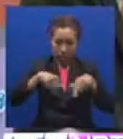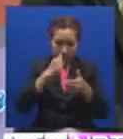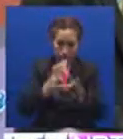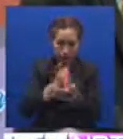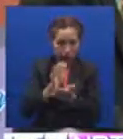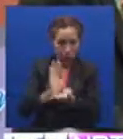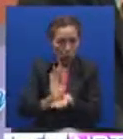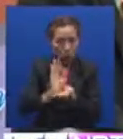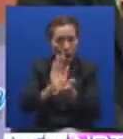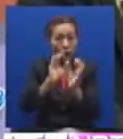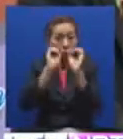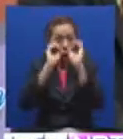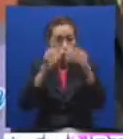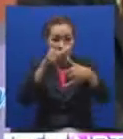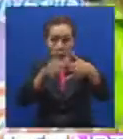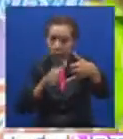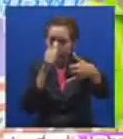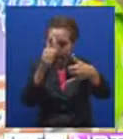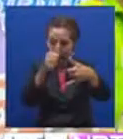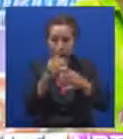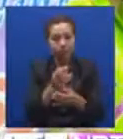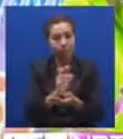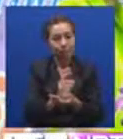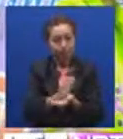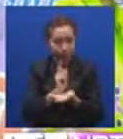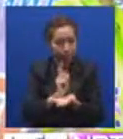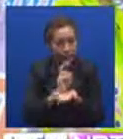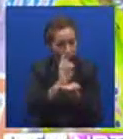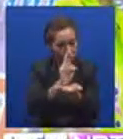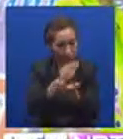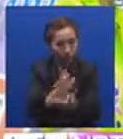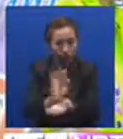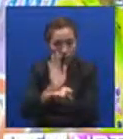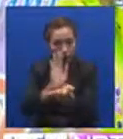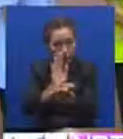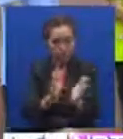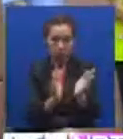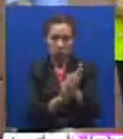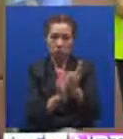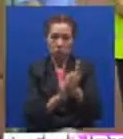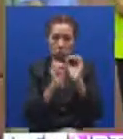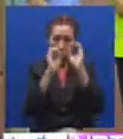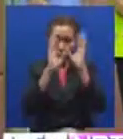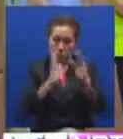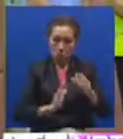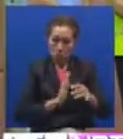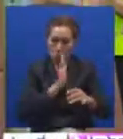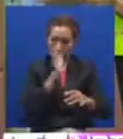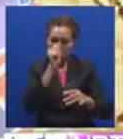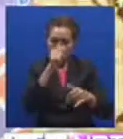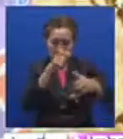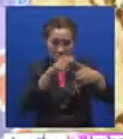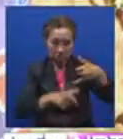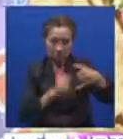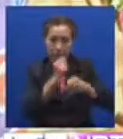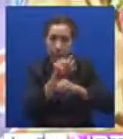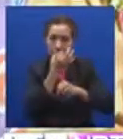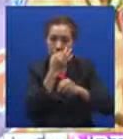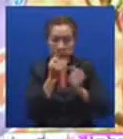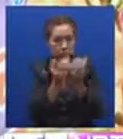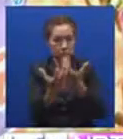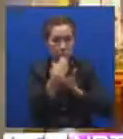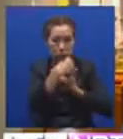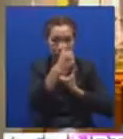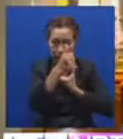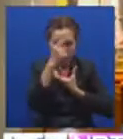แก่ครูดีเด่นในพื้นที่จังหวัดยะลาเพื่อยกย่องเชิดชูครูดีที่ปฏิบัติตนตามมาตรฐานจรรยาบรรณวิชาชีพและ